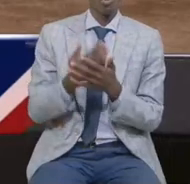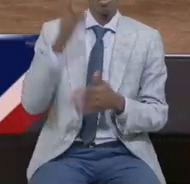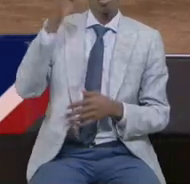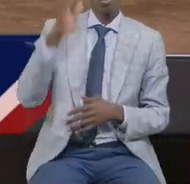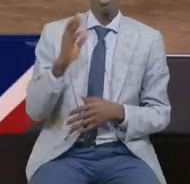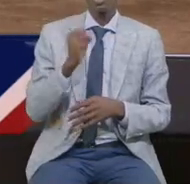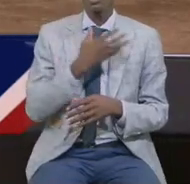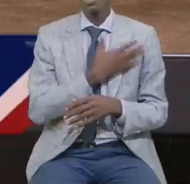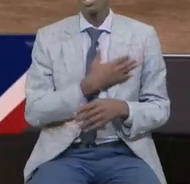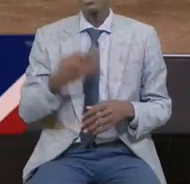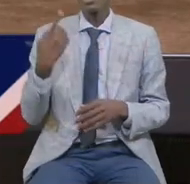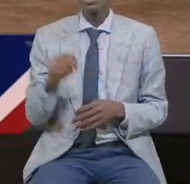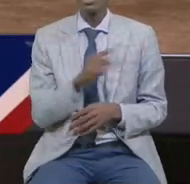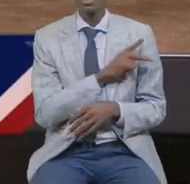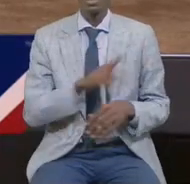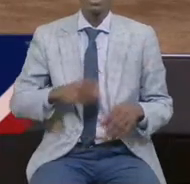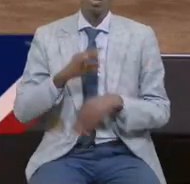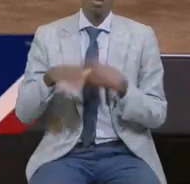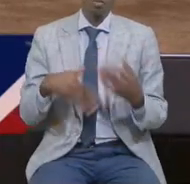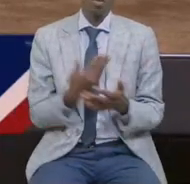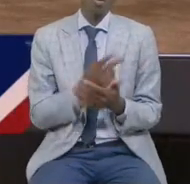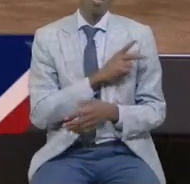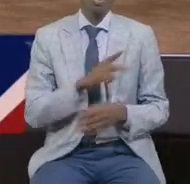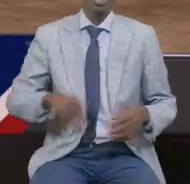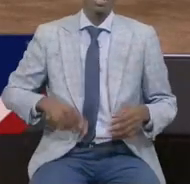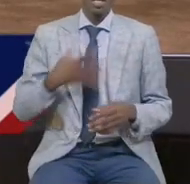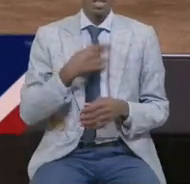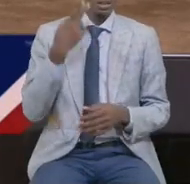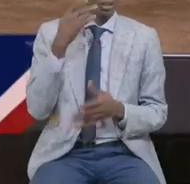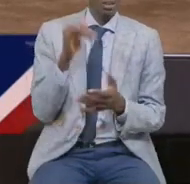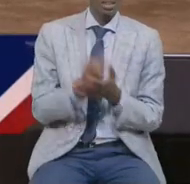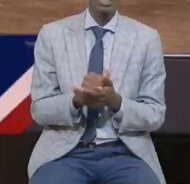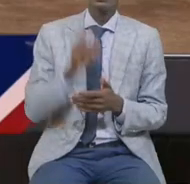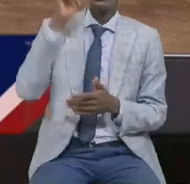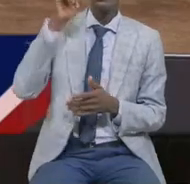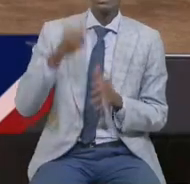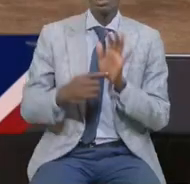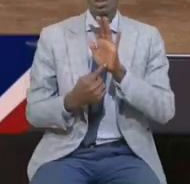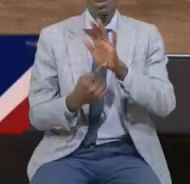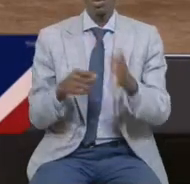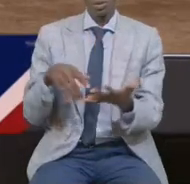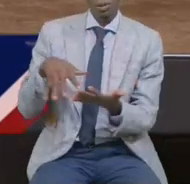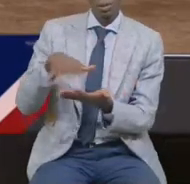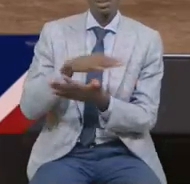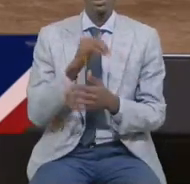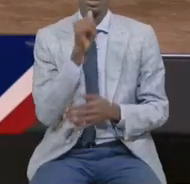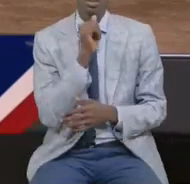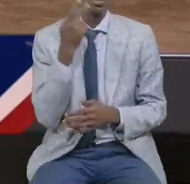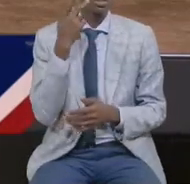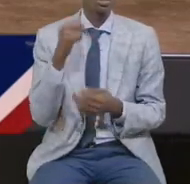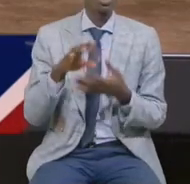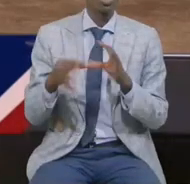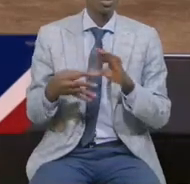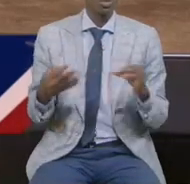secrets, puisque tu as pu découvrir ce secret. » Vous connaissez bien l'histoire. On l'avait étudié, il